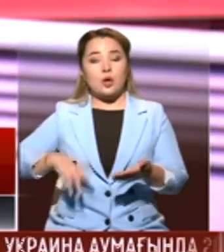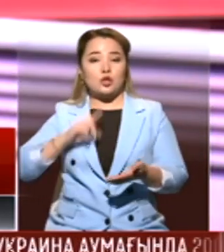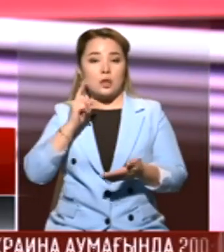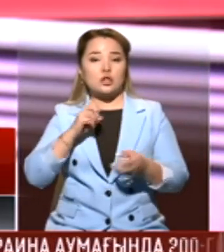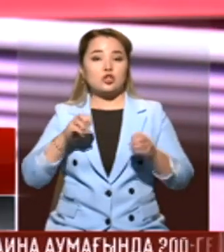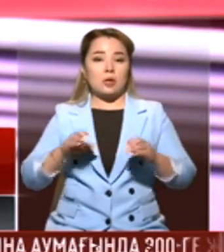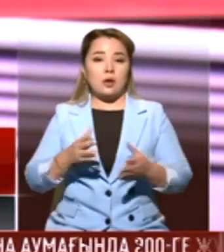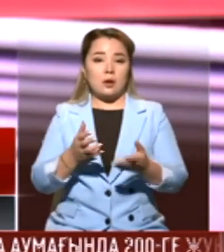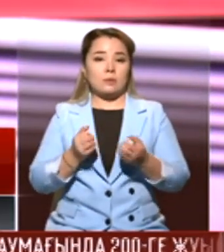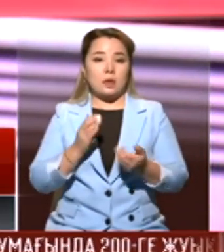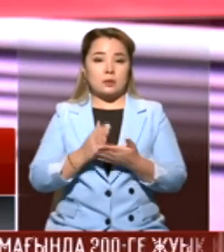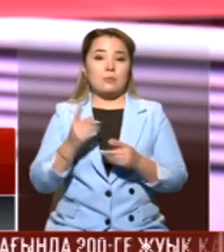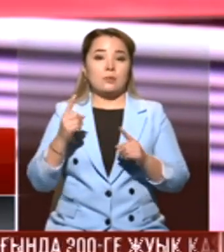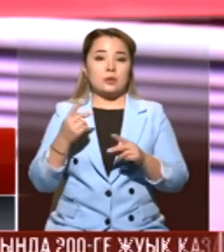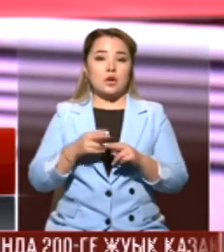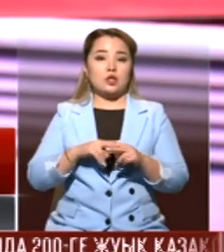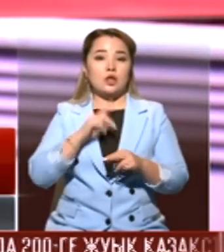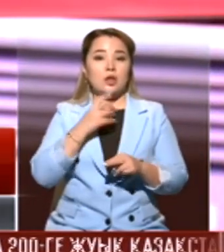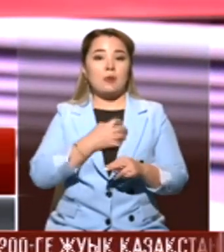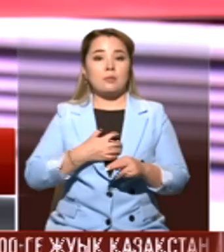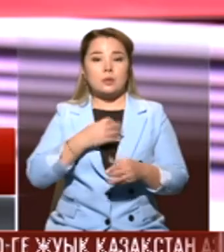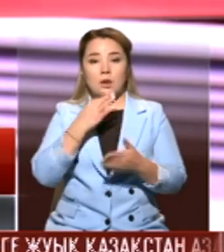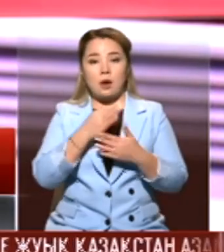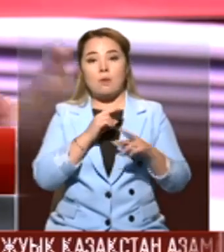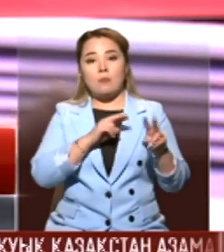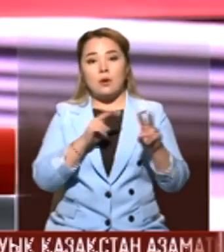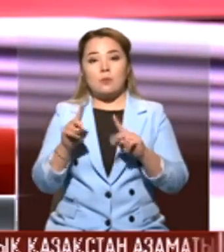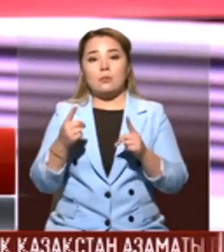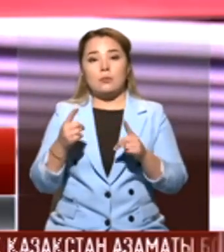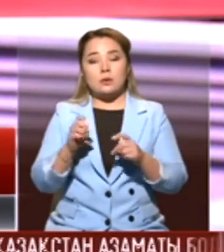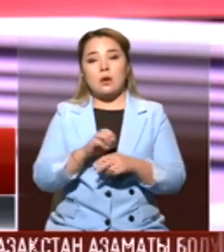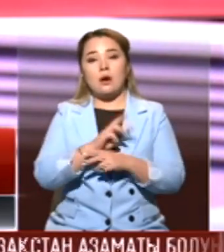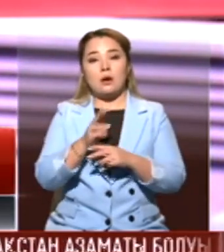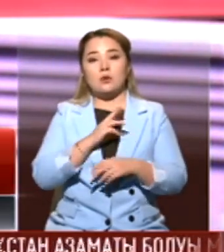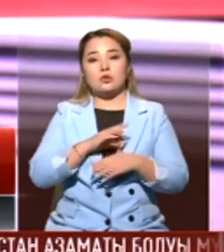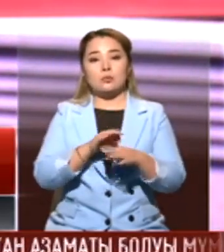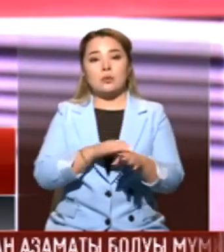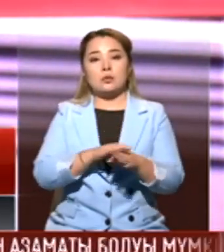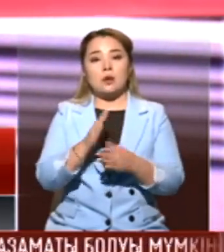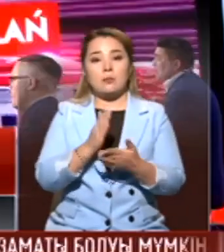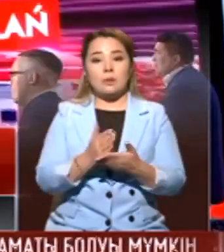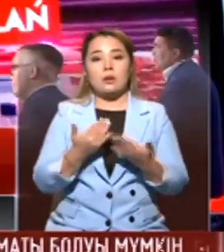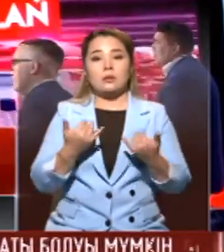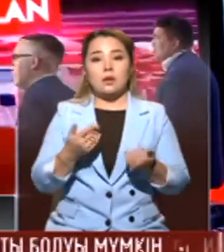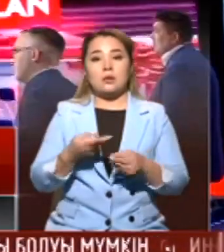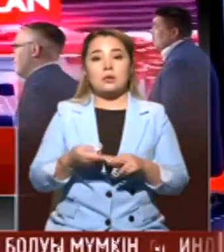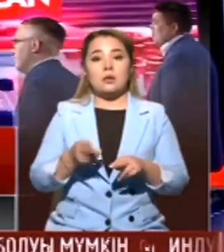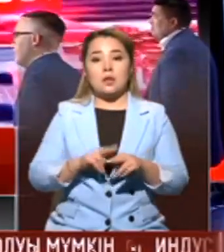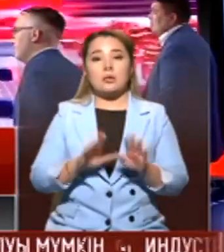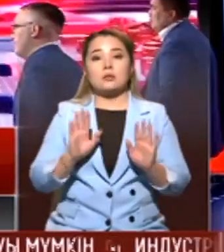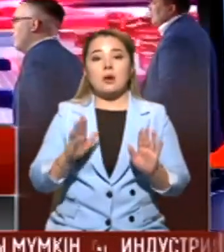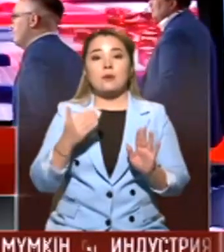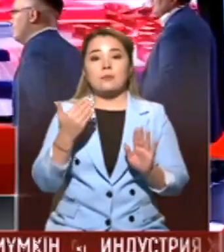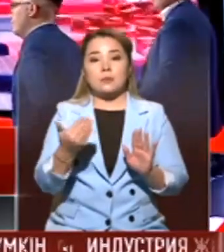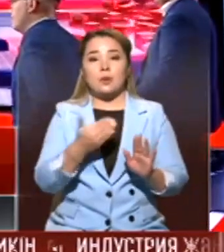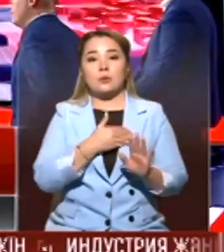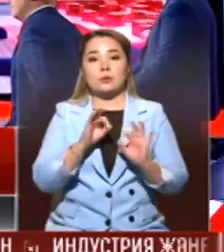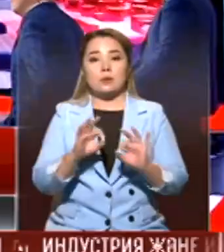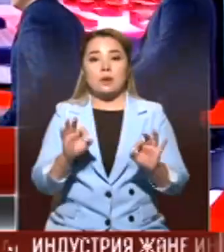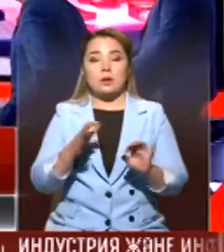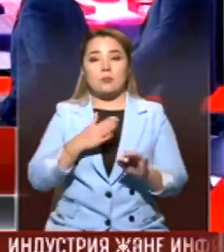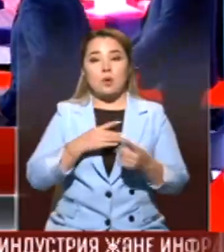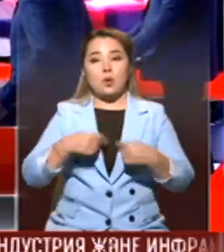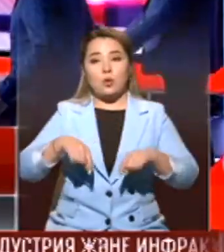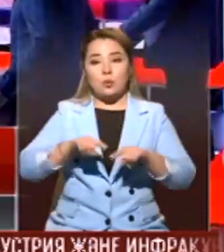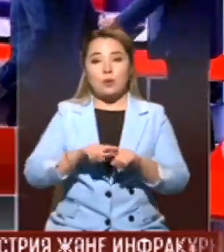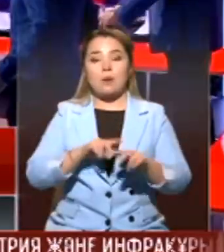осындай шешім қабылдай бастайды. Неге жастар маңызды, неге бақылаушылар көбірек қамтып қалу маңызды? Тек қана жаңа бұл жерде айтқым келетіні біздің ұйымнан